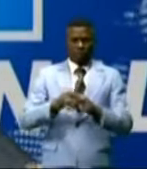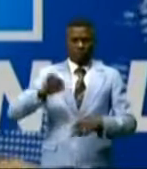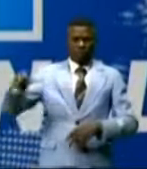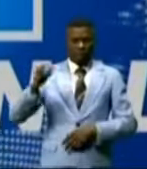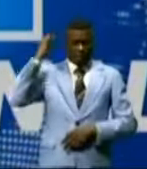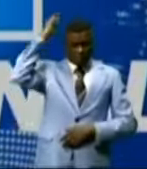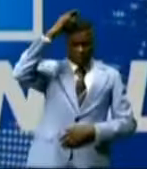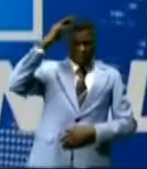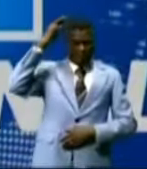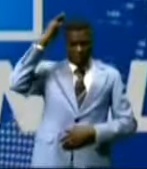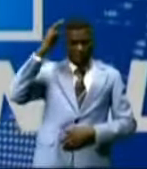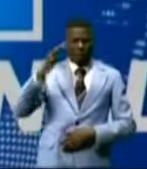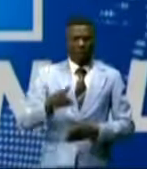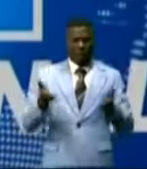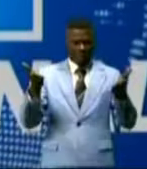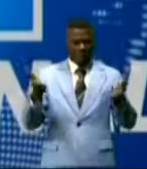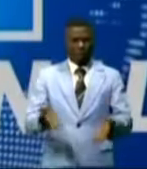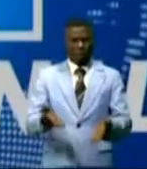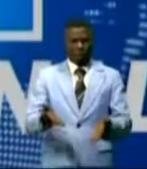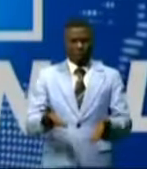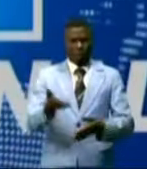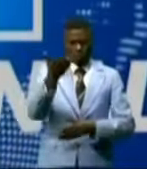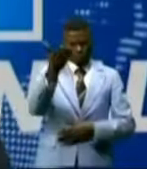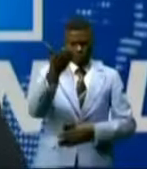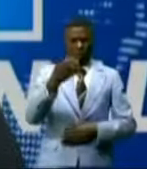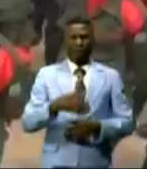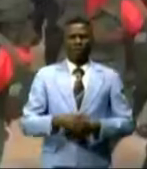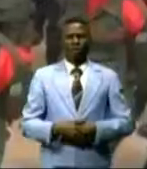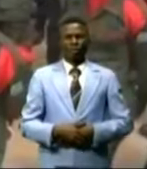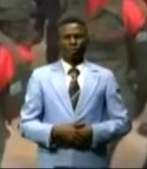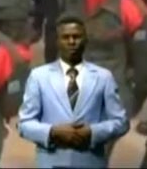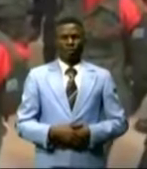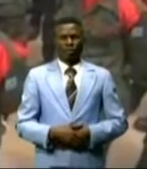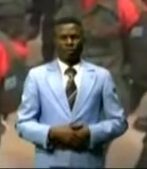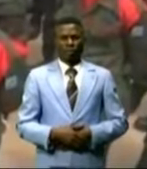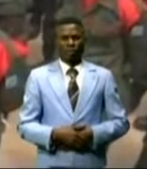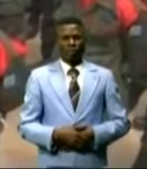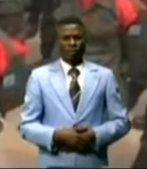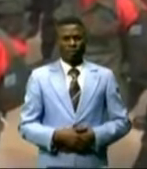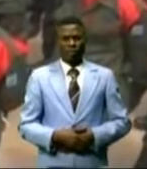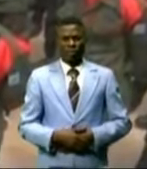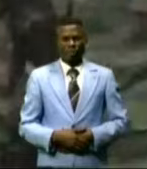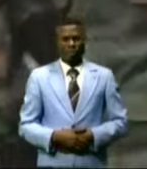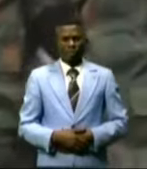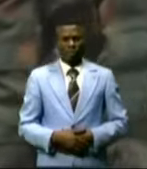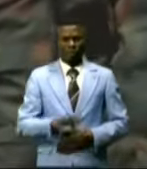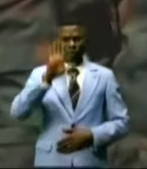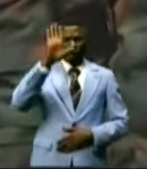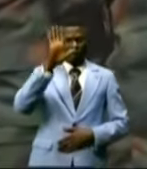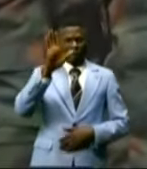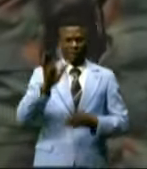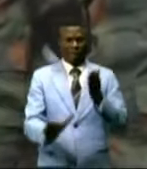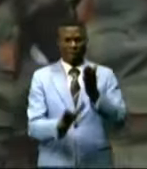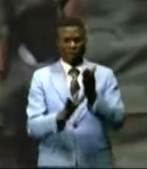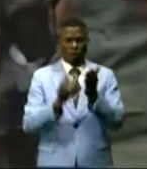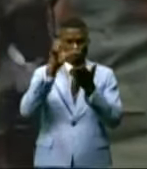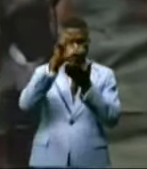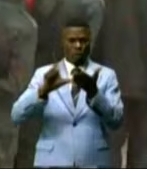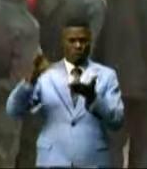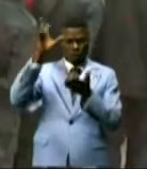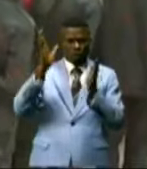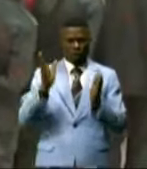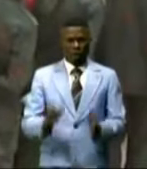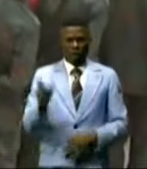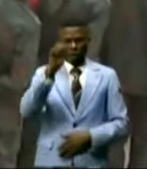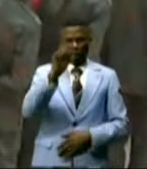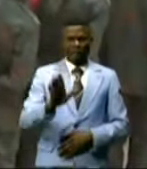anciens combattants, Jean-Pierre Bemba Gombo. Nicole Sesseploka. Ils sont 55 sous-lieutenants issus de la 35e promotion ordinaire